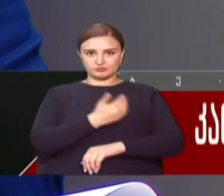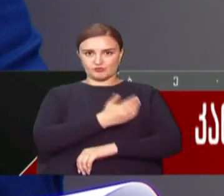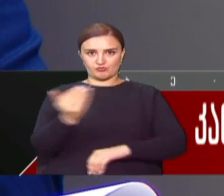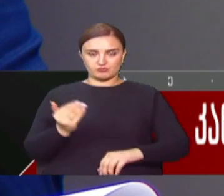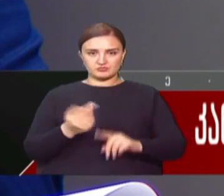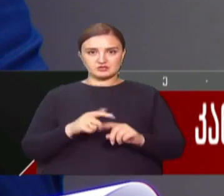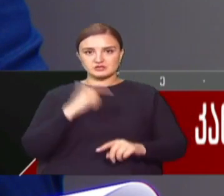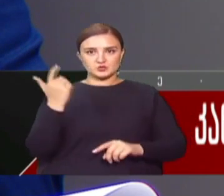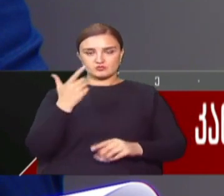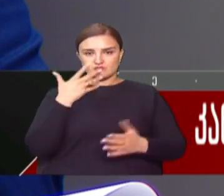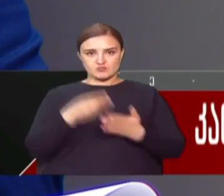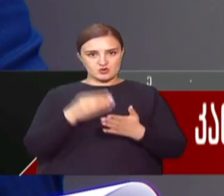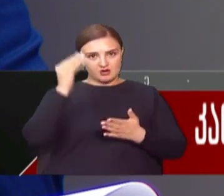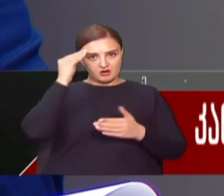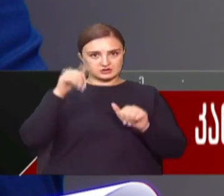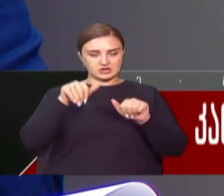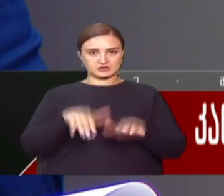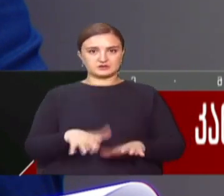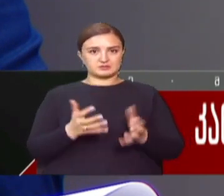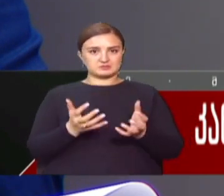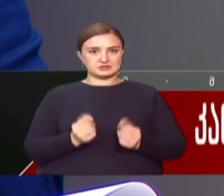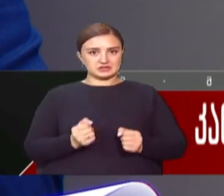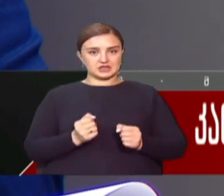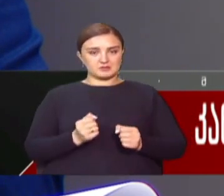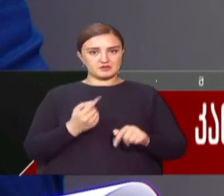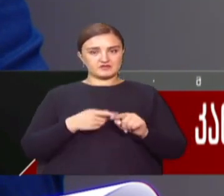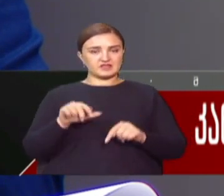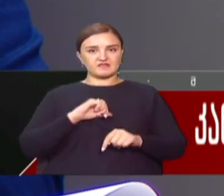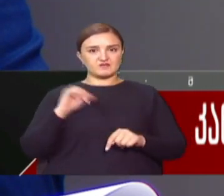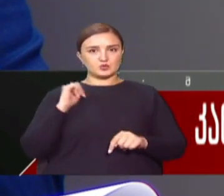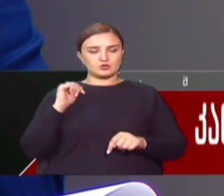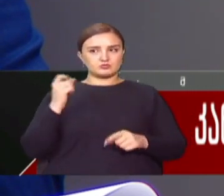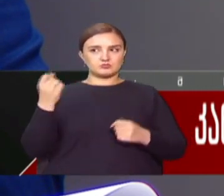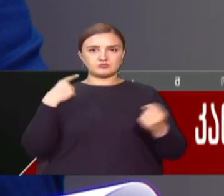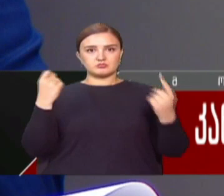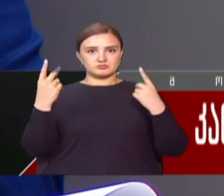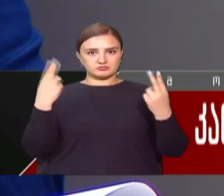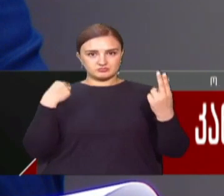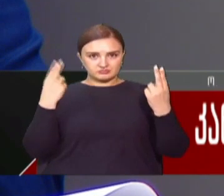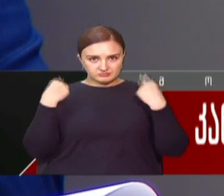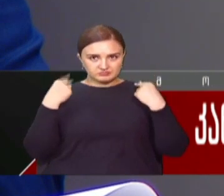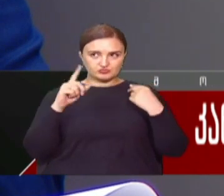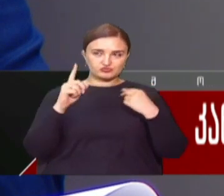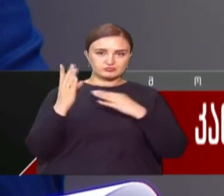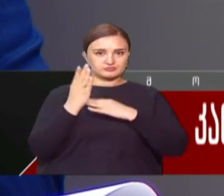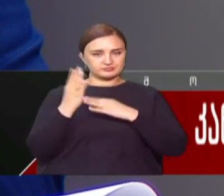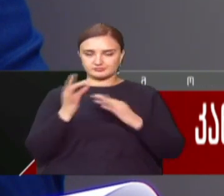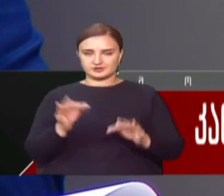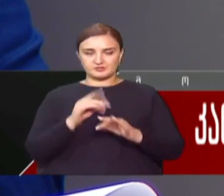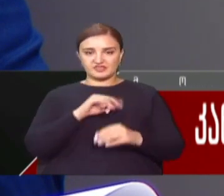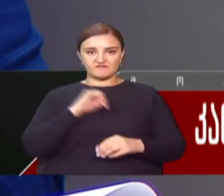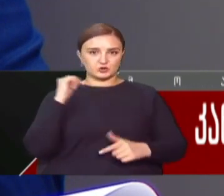აქვს სუვერენული აზრი გადაწყვეტილების მისაღებად. ისინი განკარგულებებს არიღებენ. ამიტომ, როდესაც ვამბობ, რომ